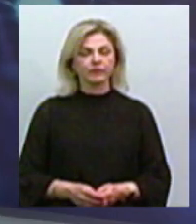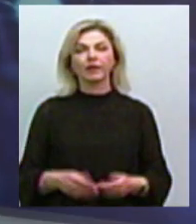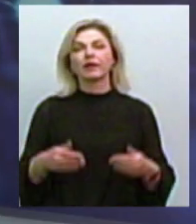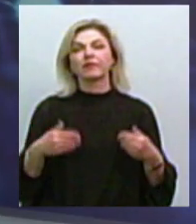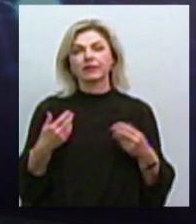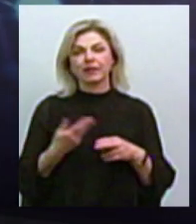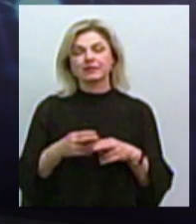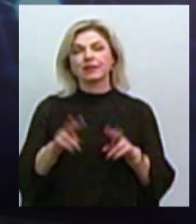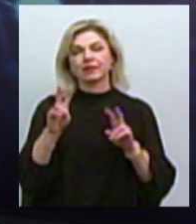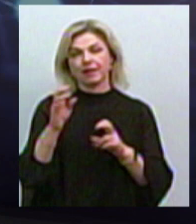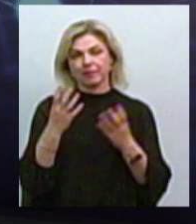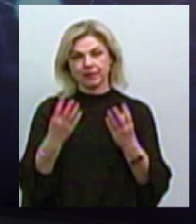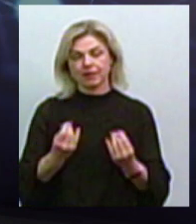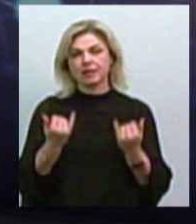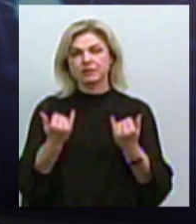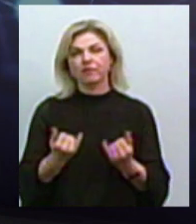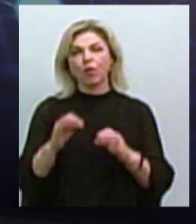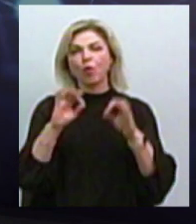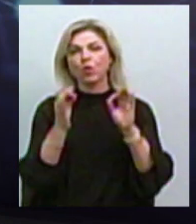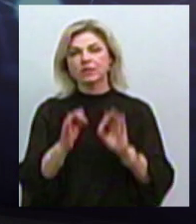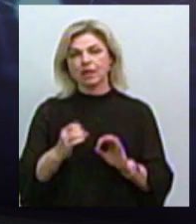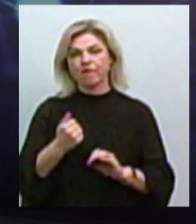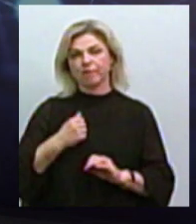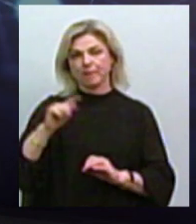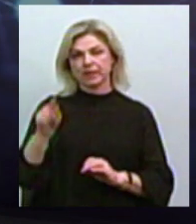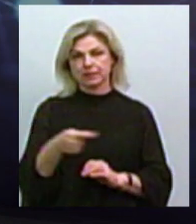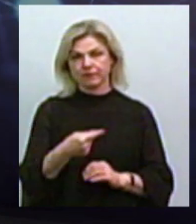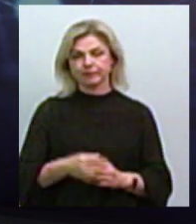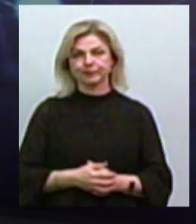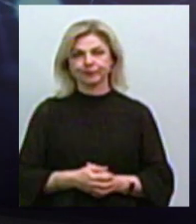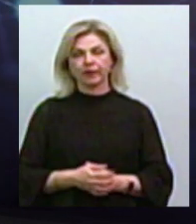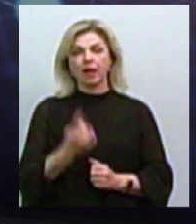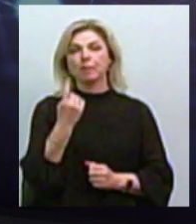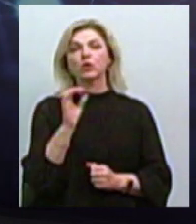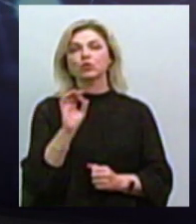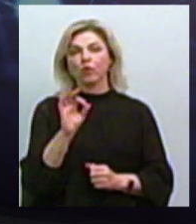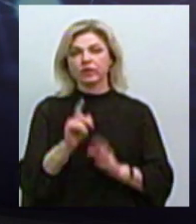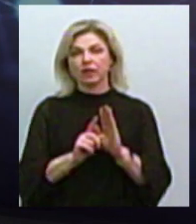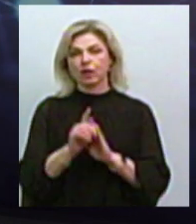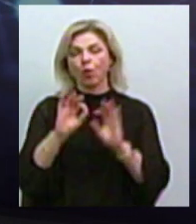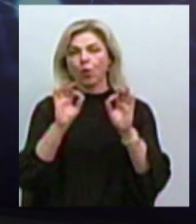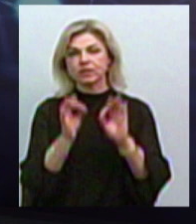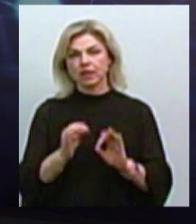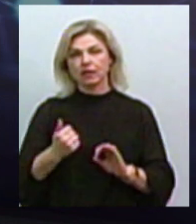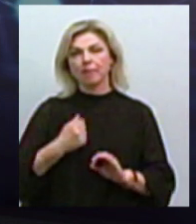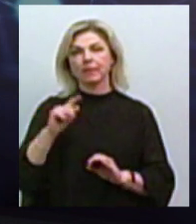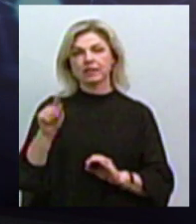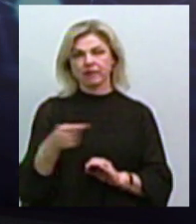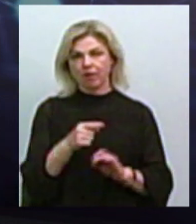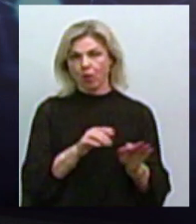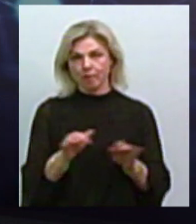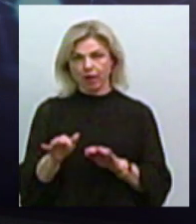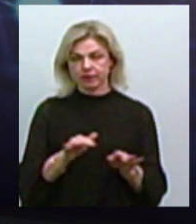Вітаю, це тема дня, а тема нашого ефіру – осінній призов. 1 жовтня розпочалась осіння призовна